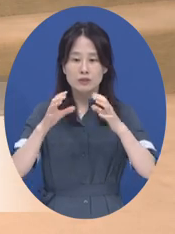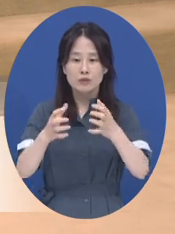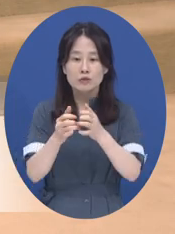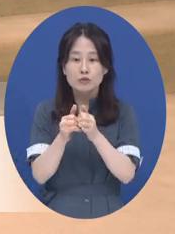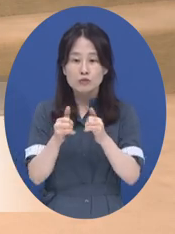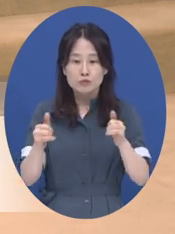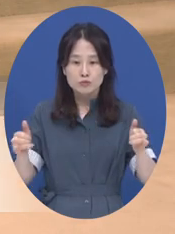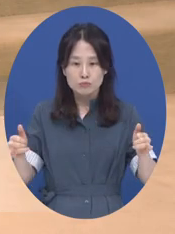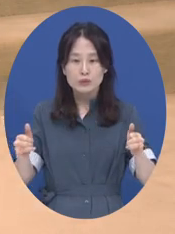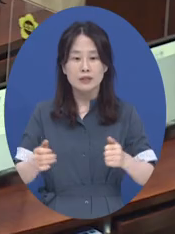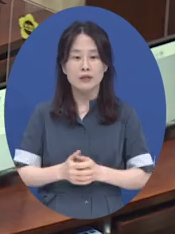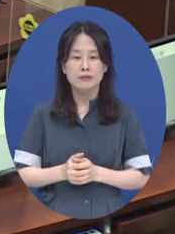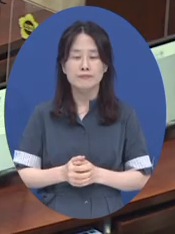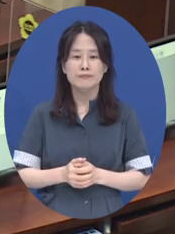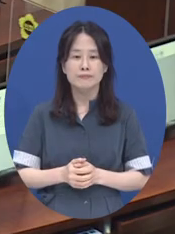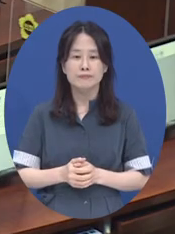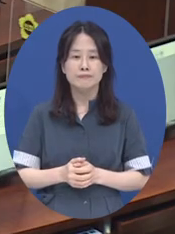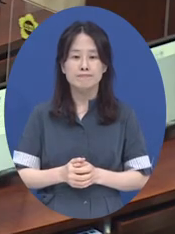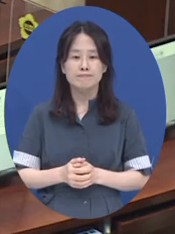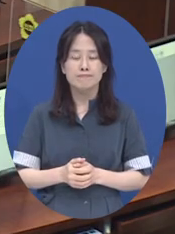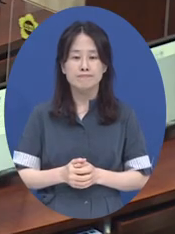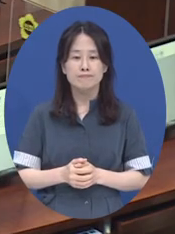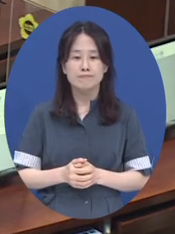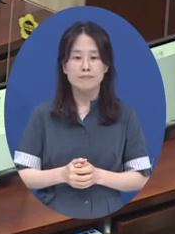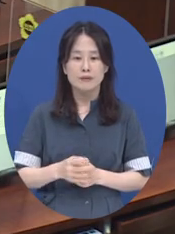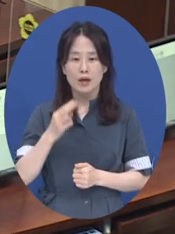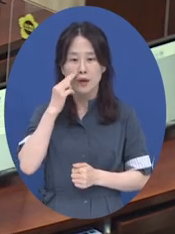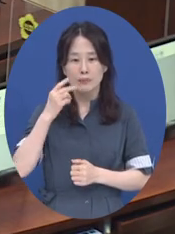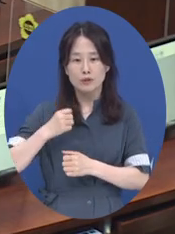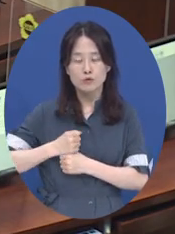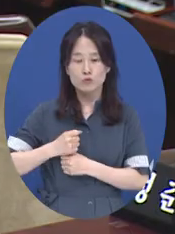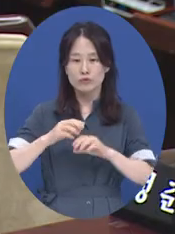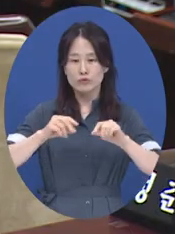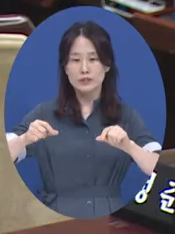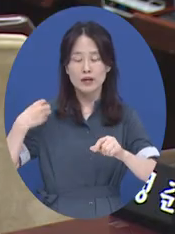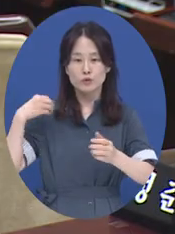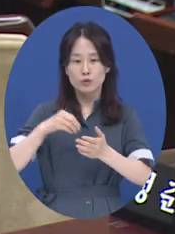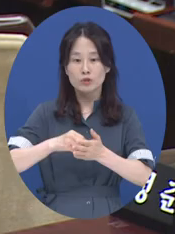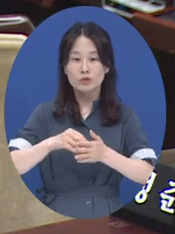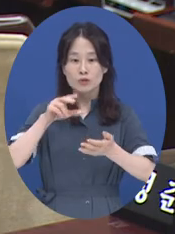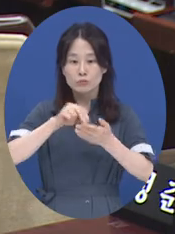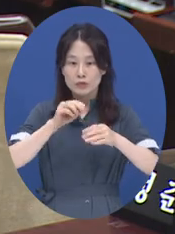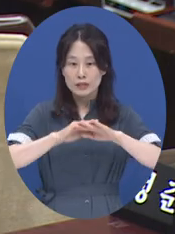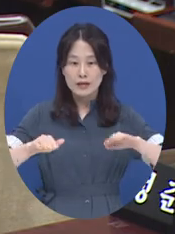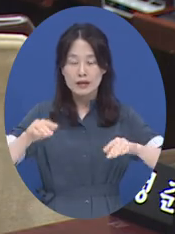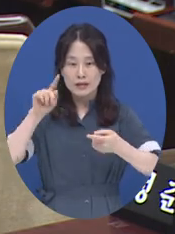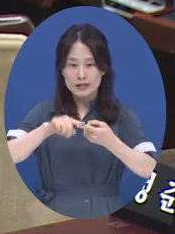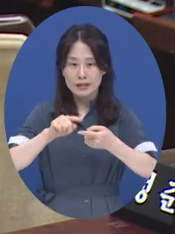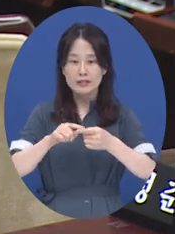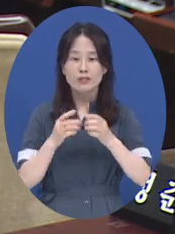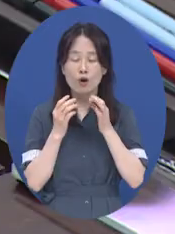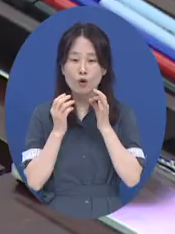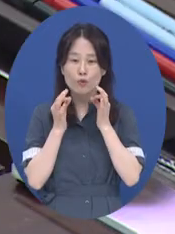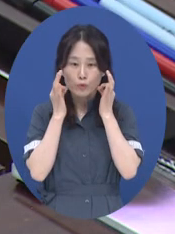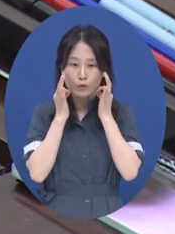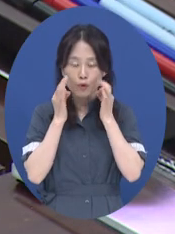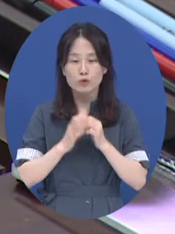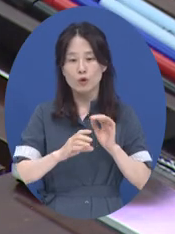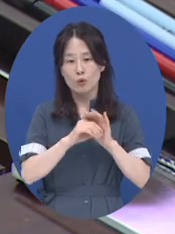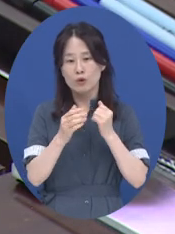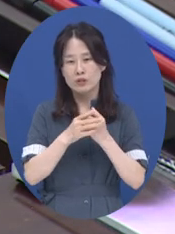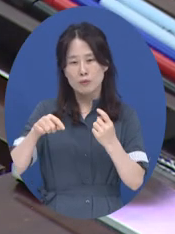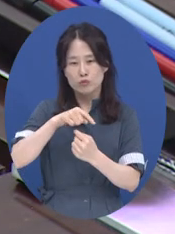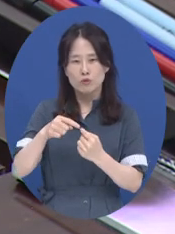지역화폐로 전 국민에게. 이 밖에 미군 반환 공여지 문제에 대한 경기도의 노력과 코로나19로 운영난에